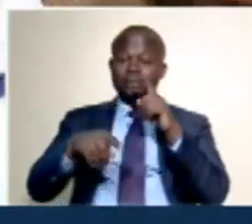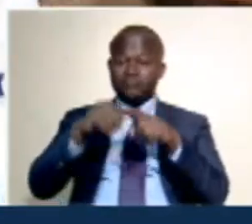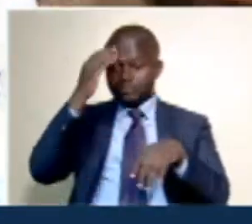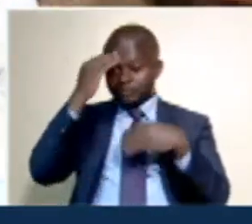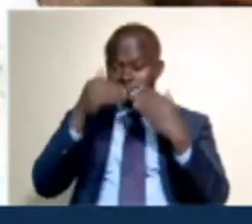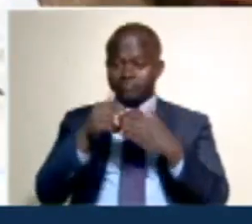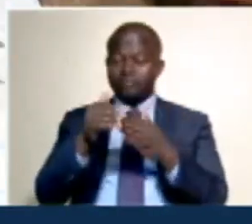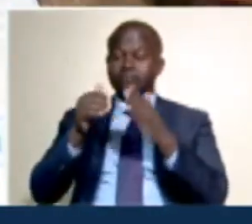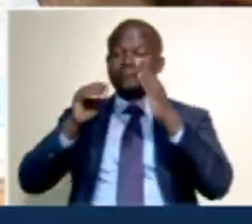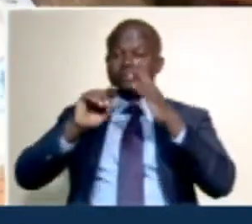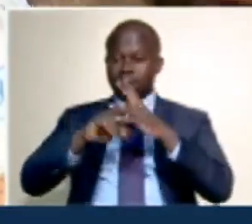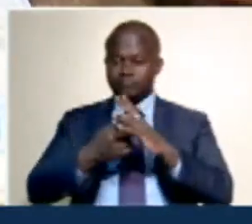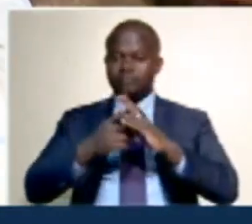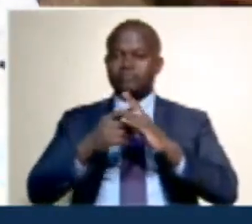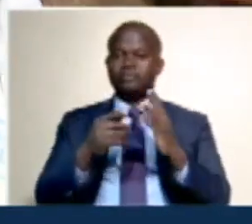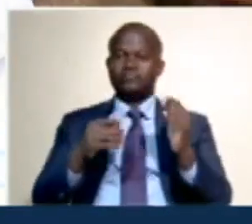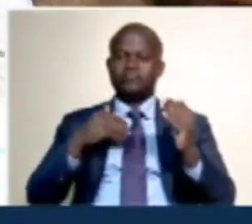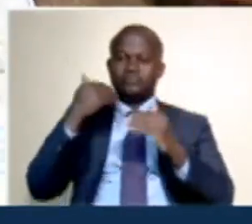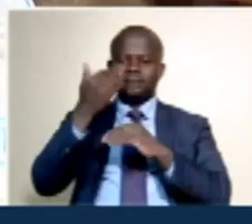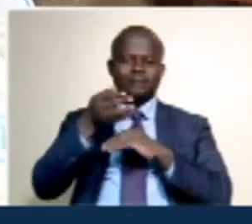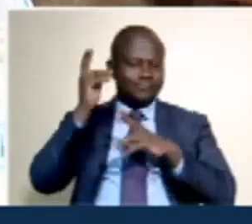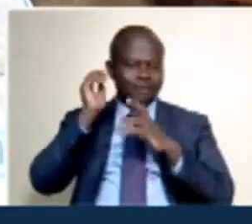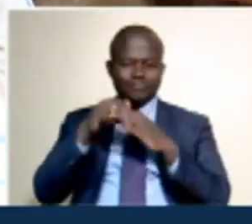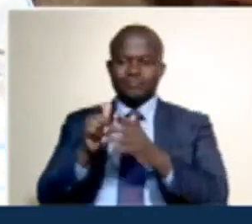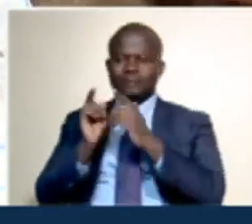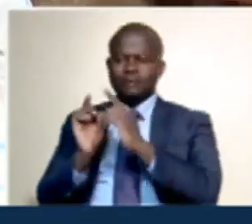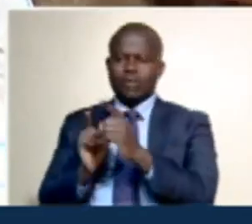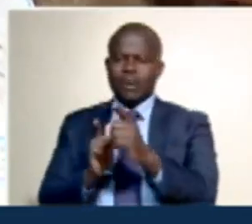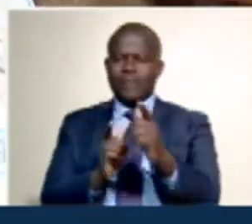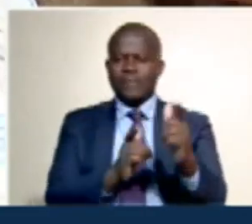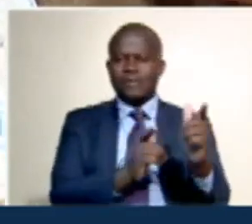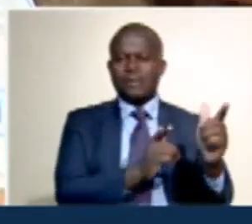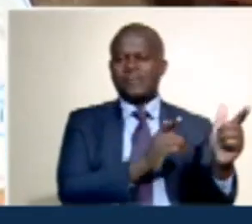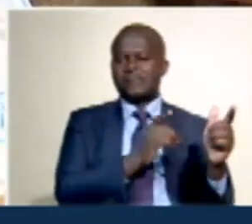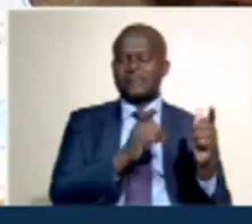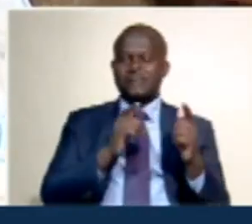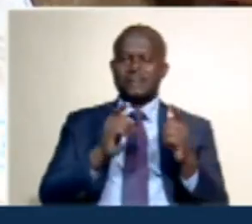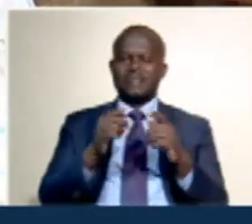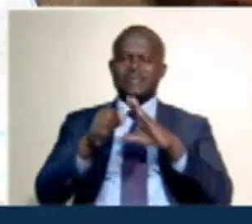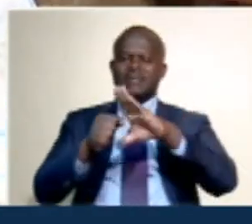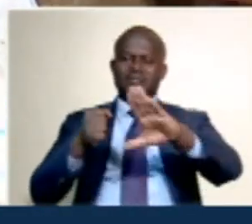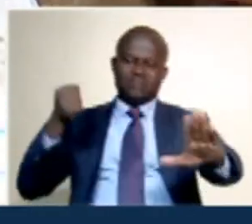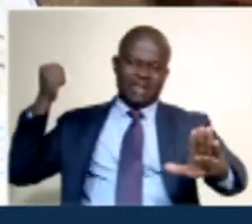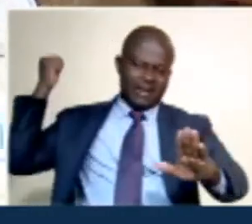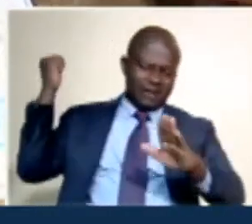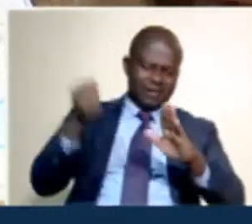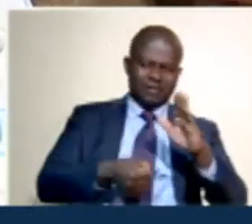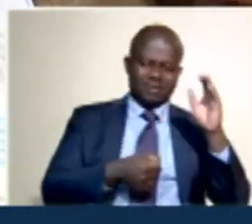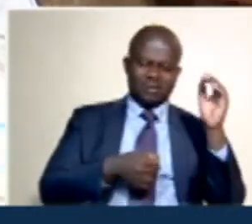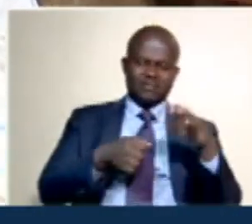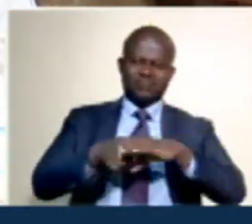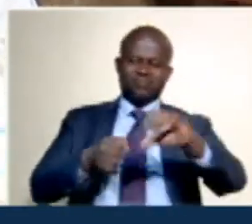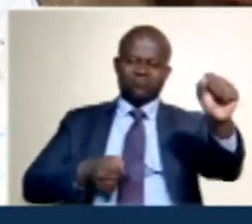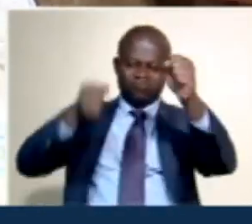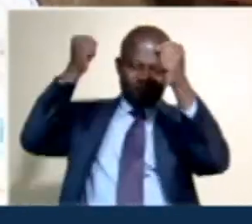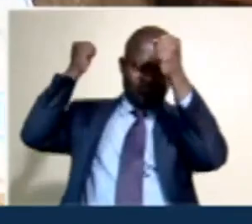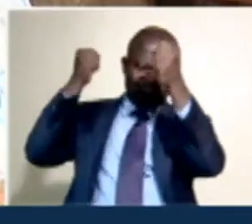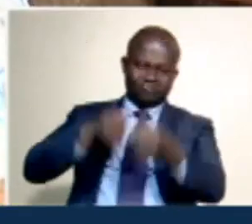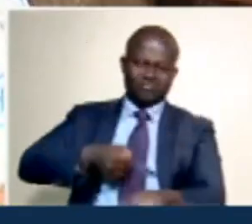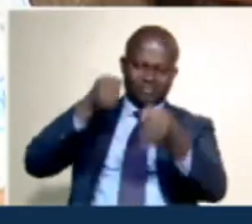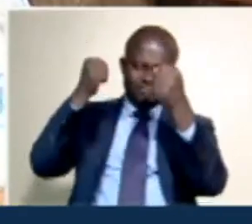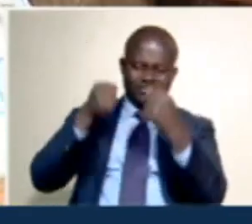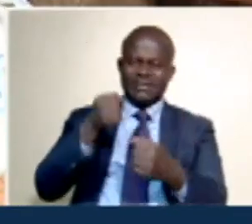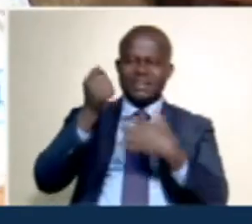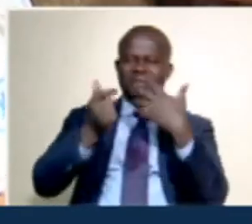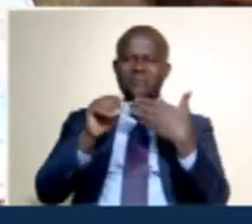ngo babahe imbarutso noneho tujye kumva twumva amasasa aravuze imihoro nuko ubuhiri nuko ibyo bari